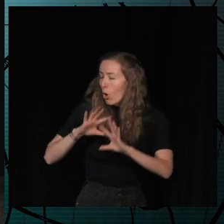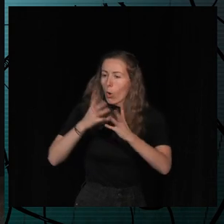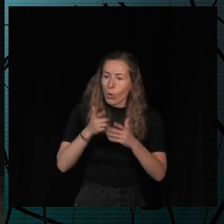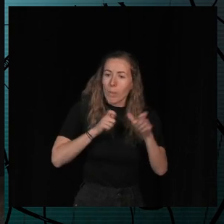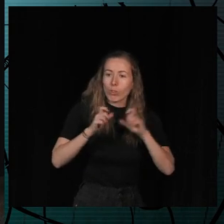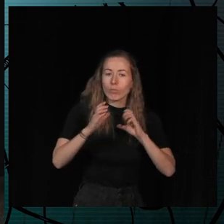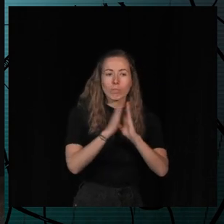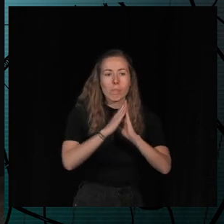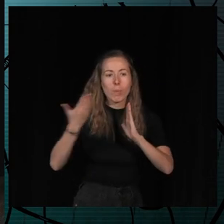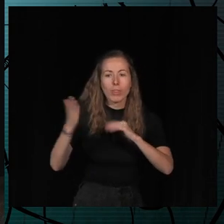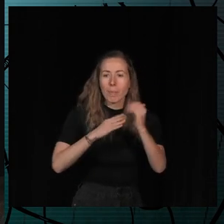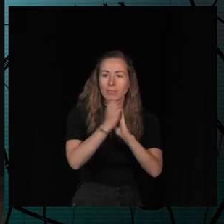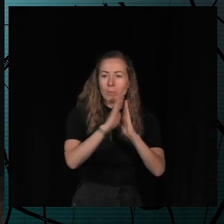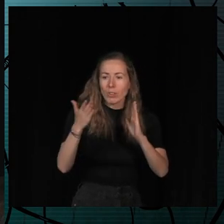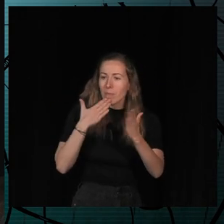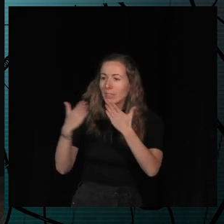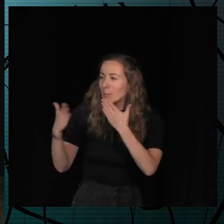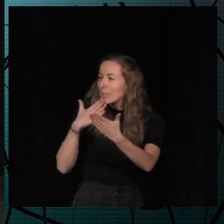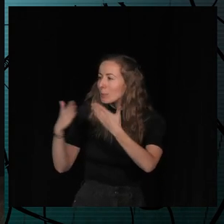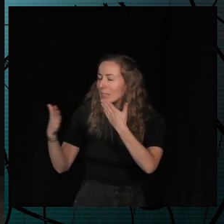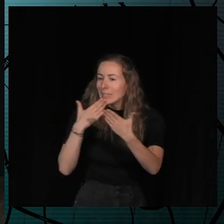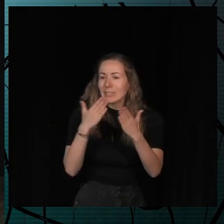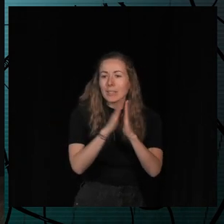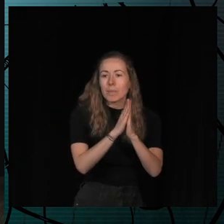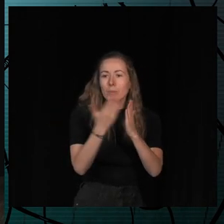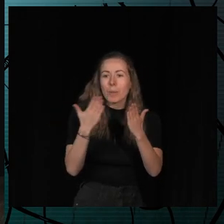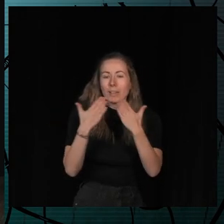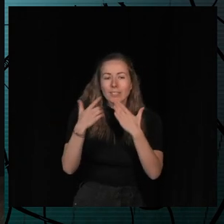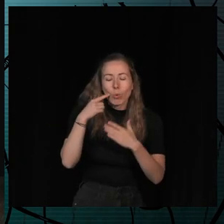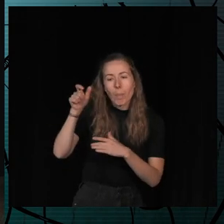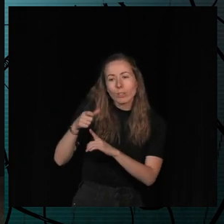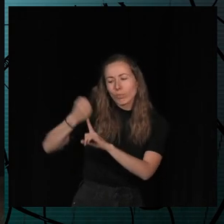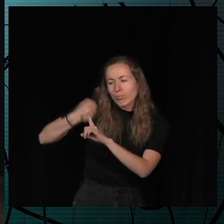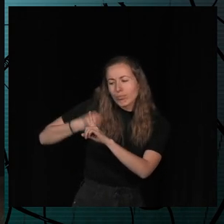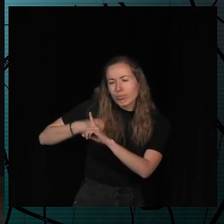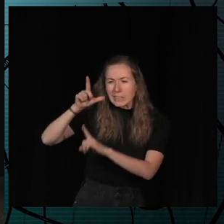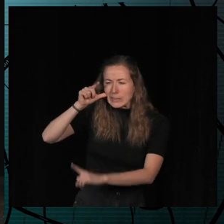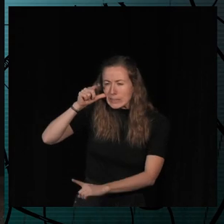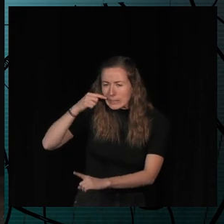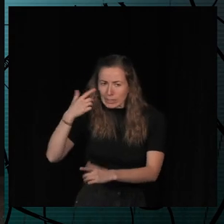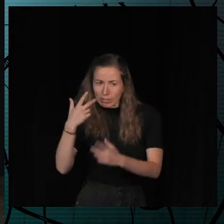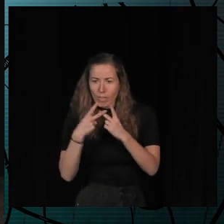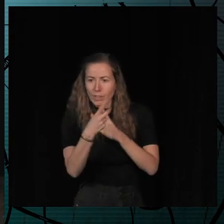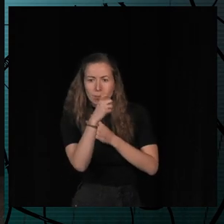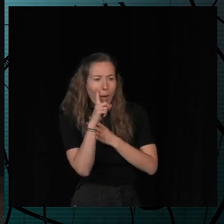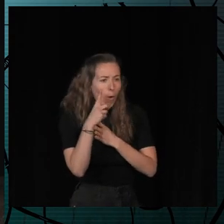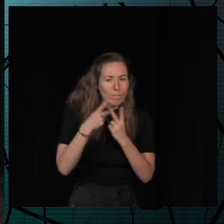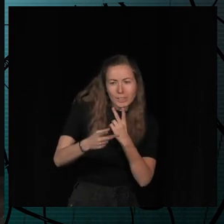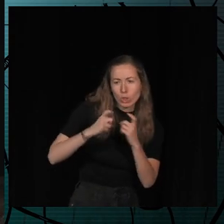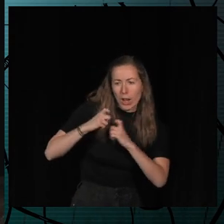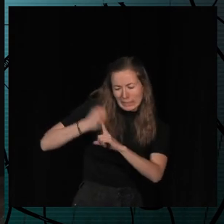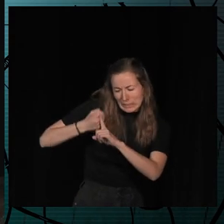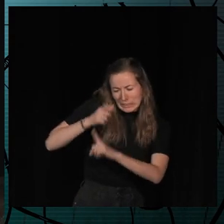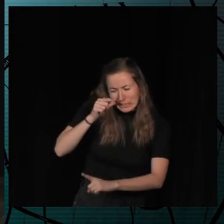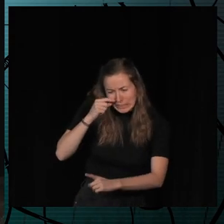de vos interventions notamment un merci d'un bibliothécaire qui dit qu'il s battu toute sa vie pour défendre le jeu vidéo devant ses parents ses collègues et il dit que c'est rare